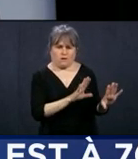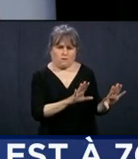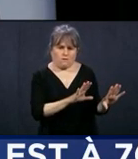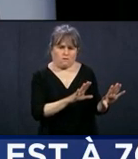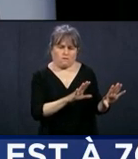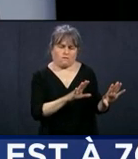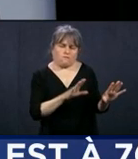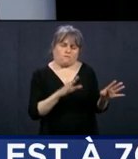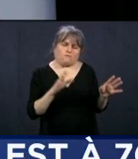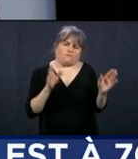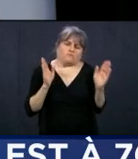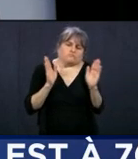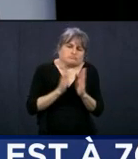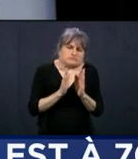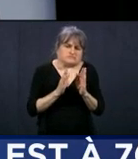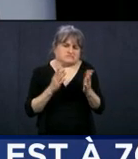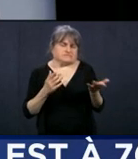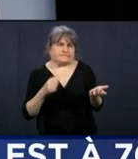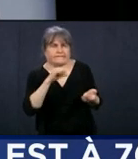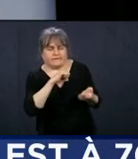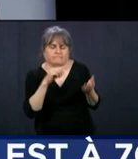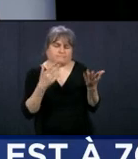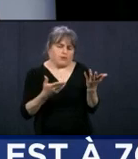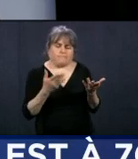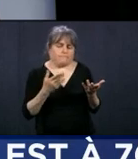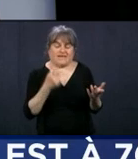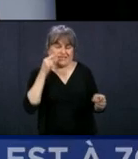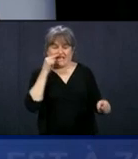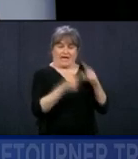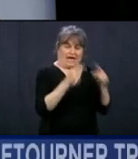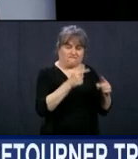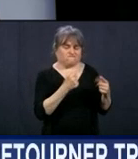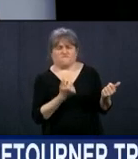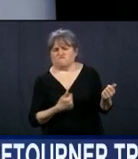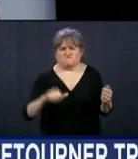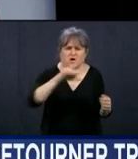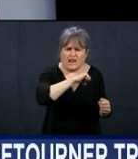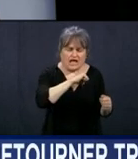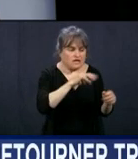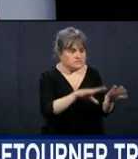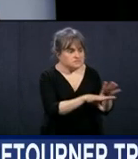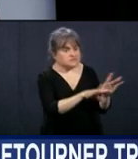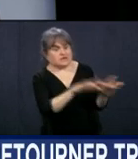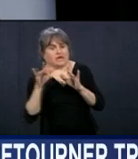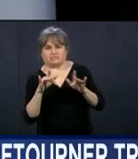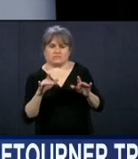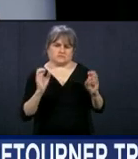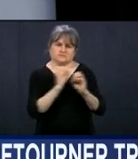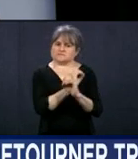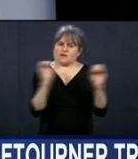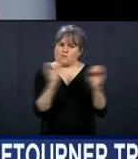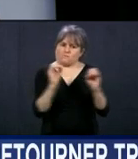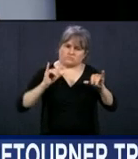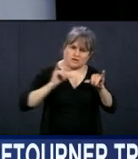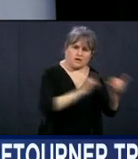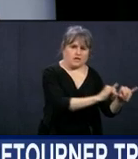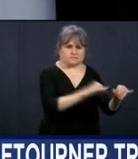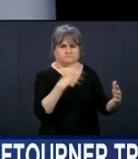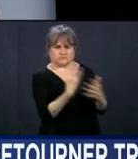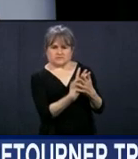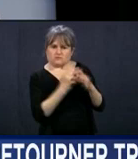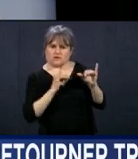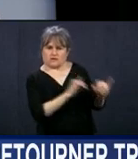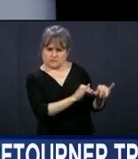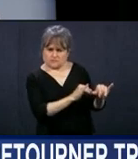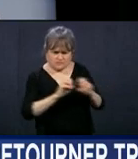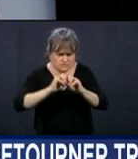gravité. Et aucun détenu qui n'a commis un crime violent ne va sortir du centre de détention. Je